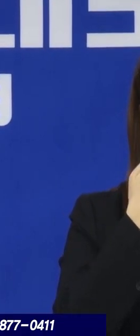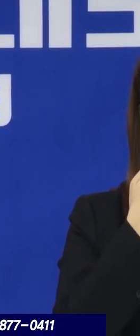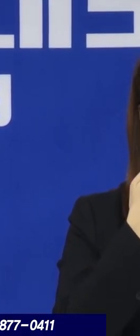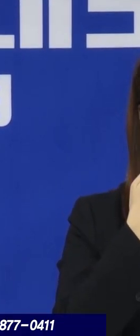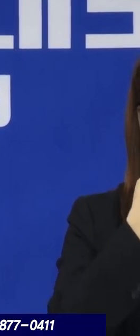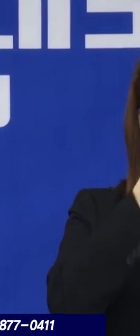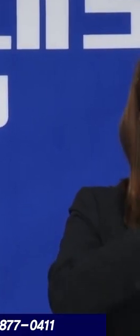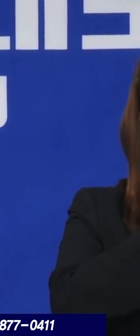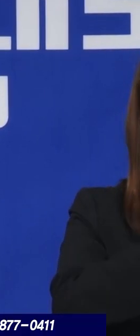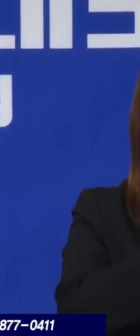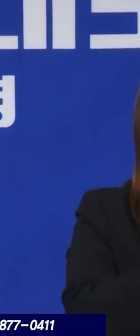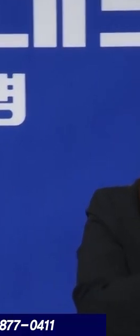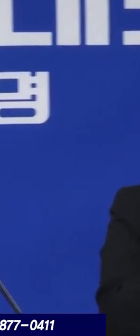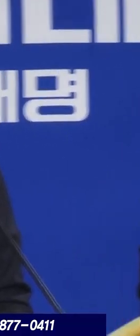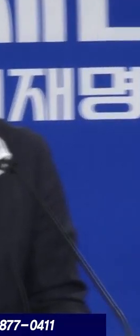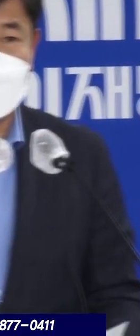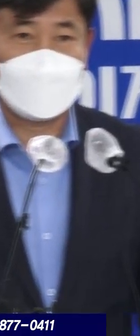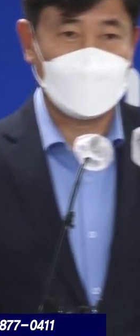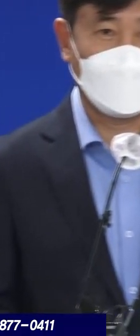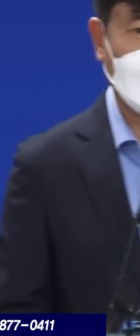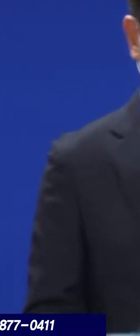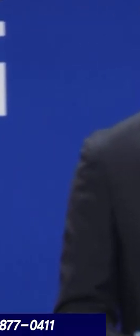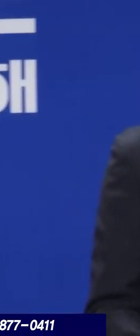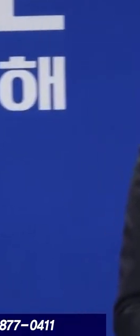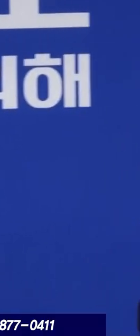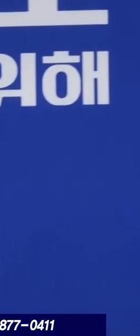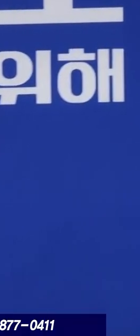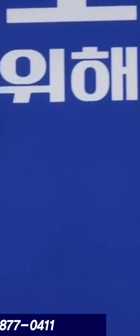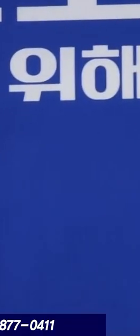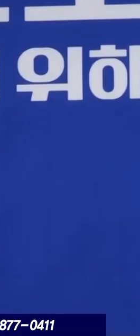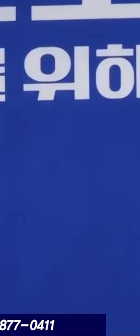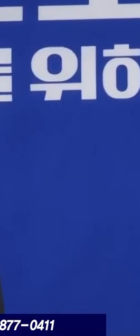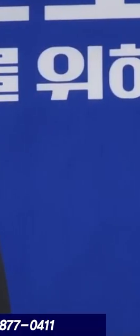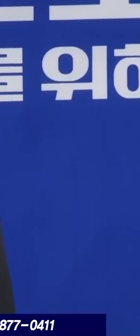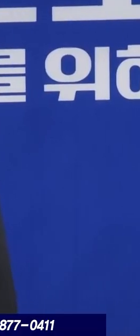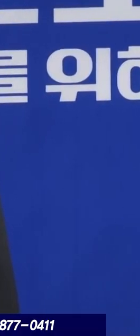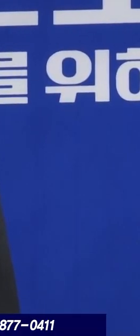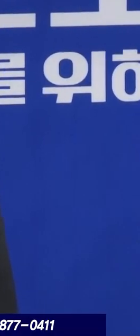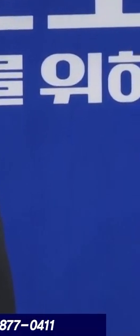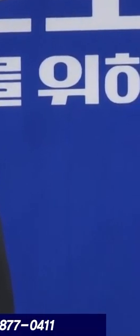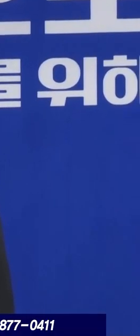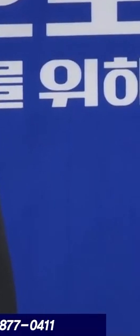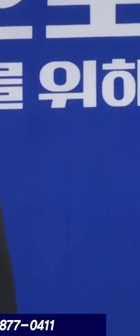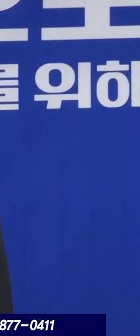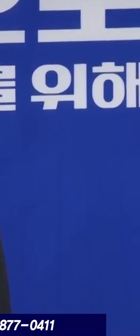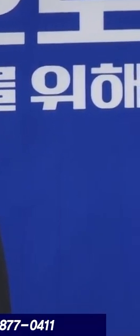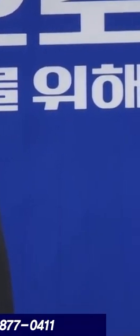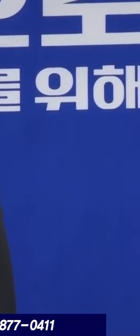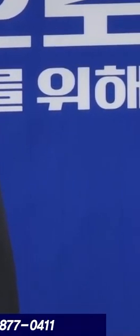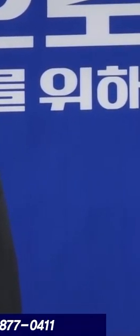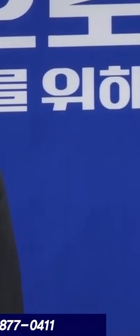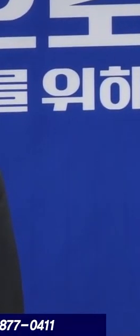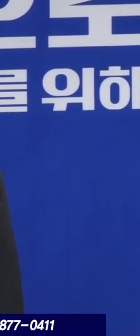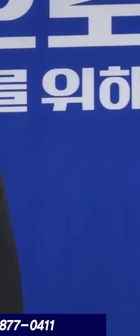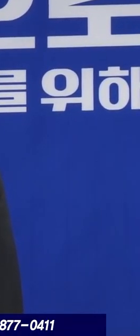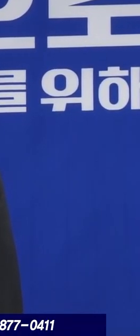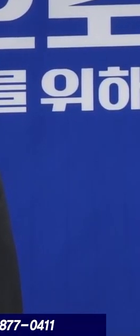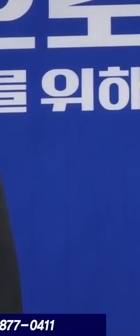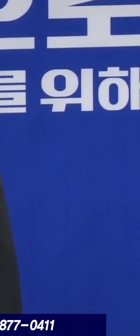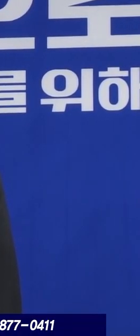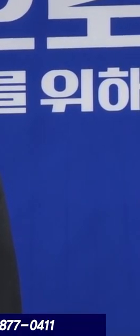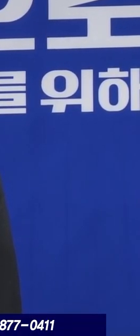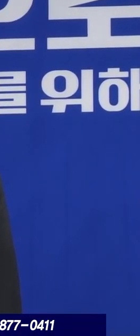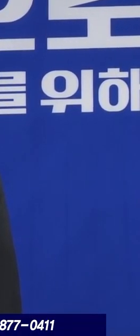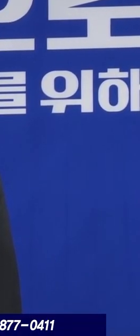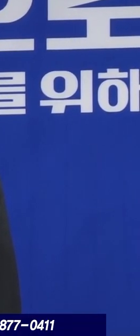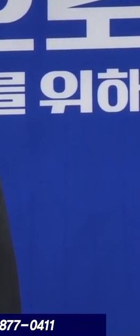국민검증 법률 지원단장 양부남 단장님, 그리고 부단장이신 김승원 의원님과 대변인 조호섭이 지검을